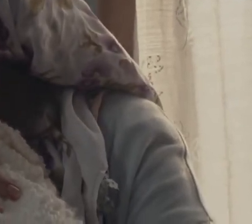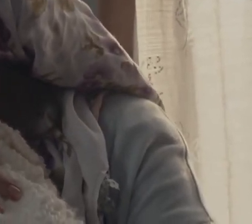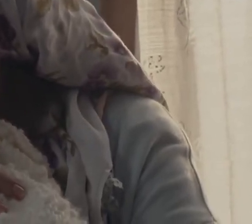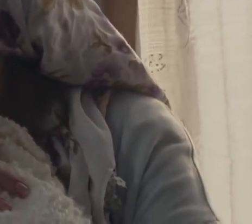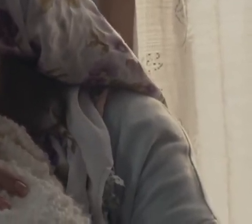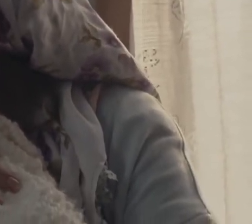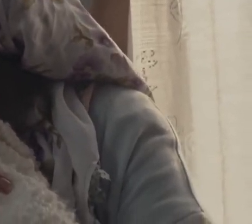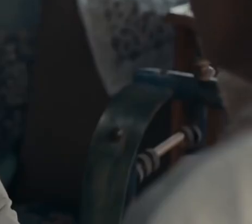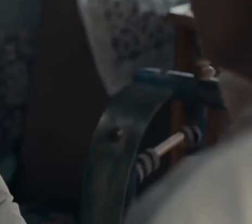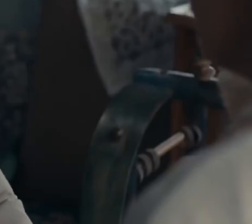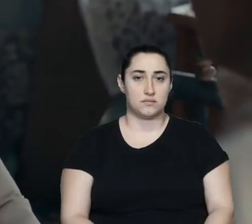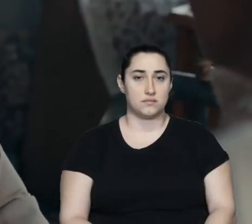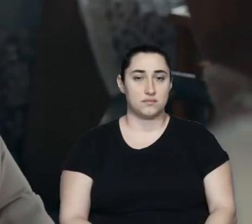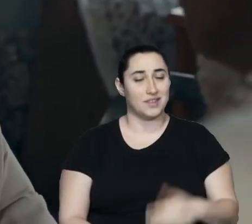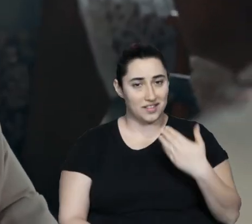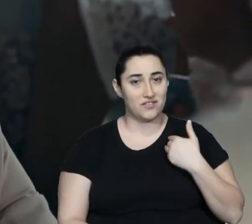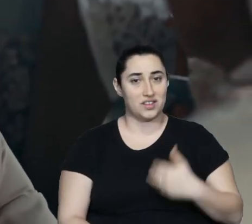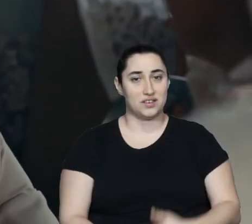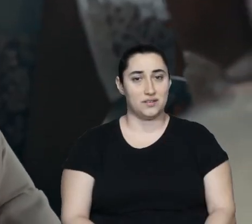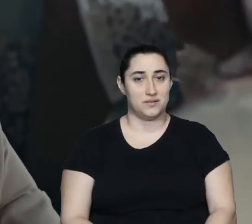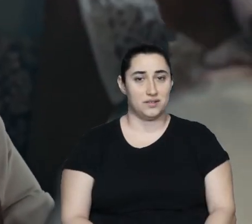Asiye başını bebeğine doğru gömdü. Hadi.